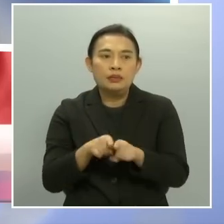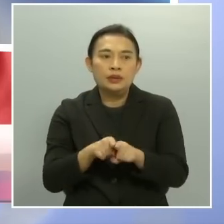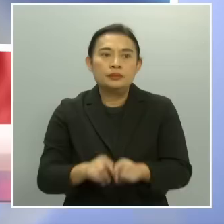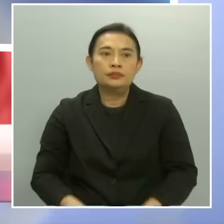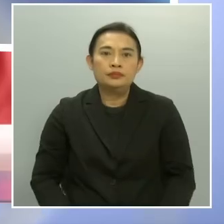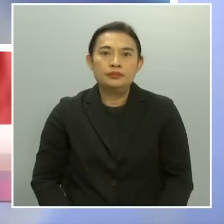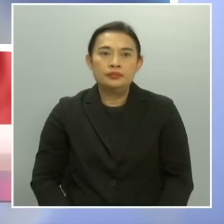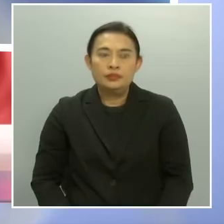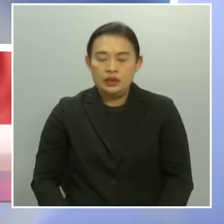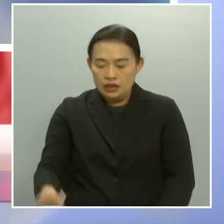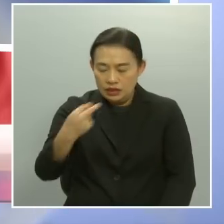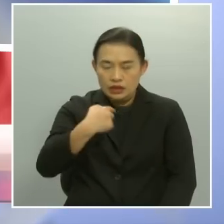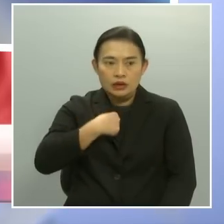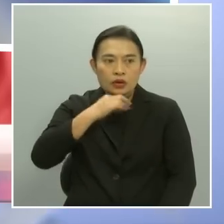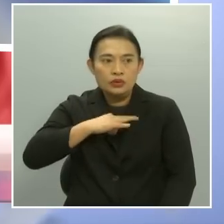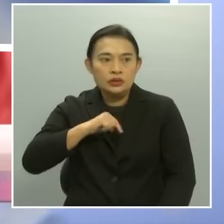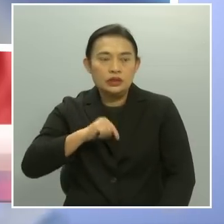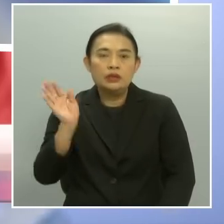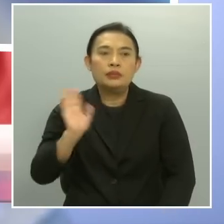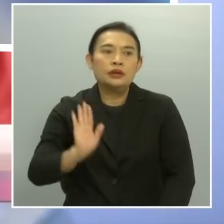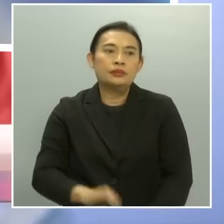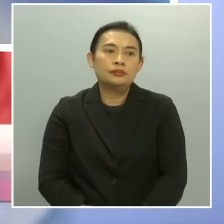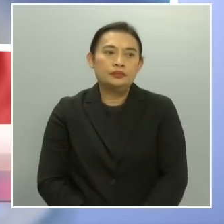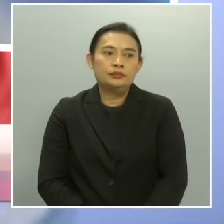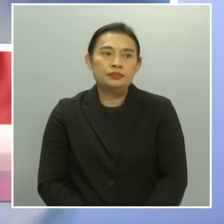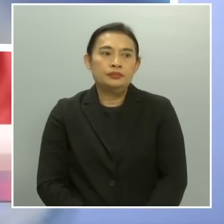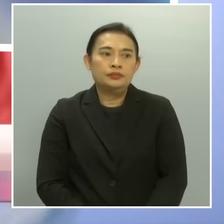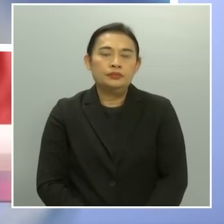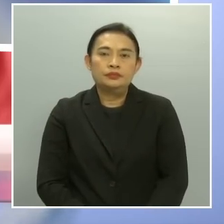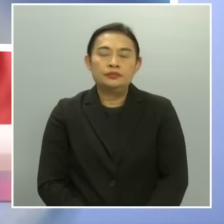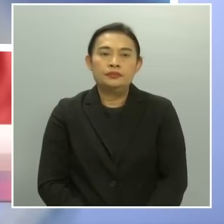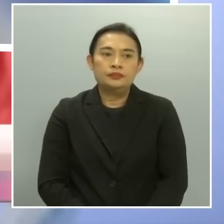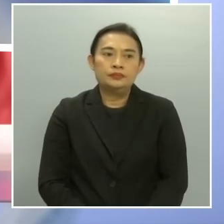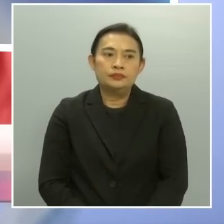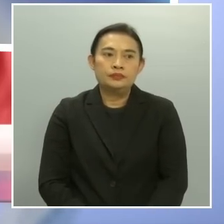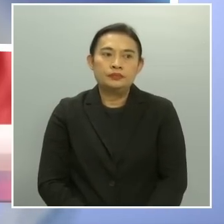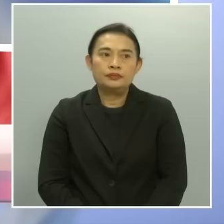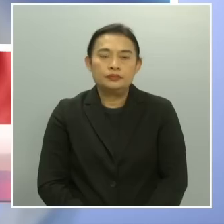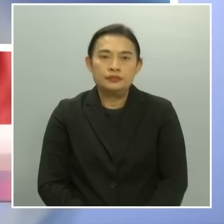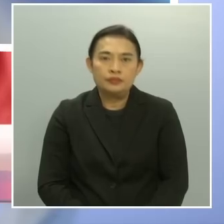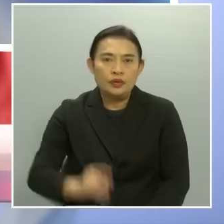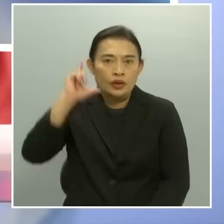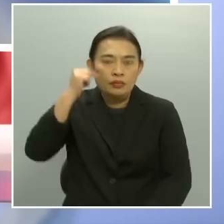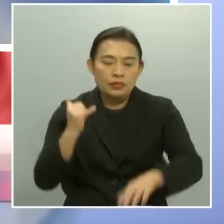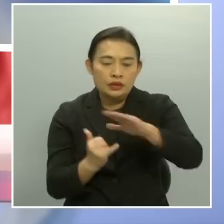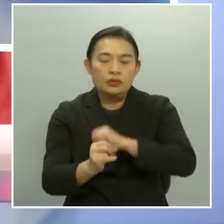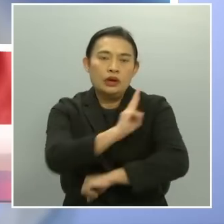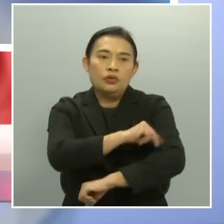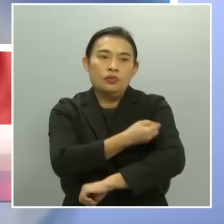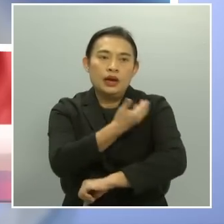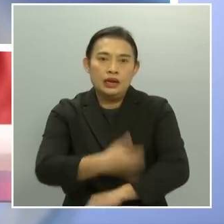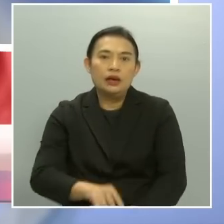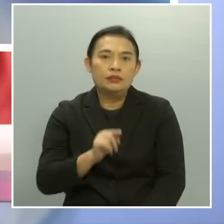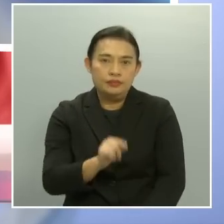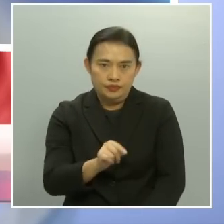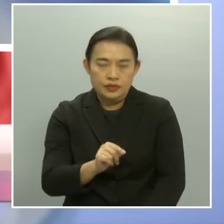เราในสภาพที่เราเป็นแบบนั้นแต่พอถึงระยะหนึ่งซึ่งแม่จำเป็นต้องแอดมิดแล้วอะไรอย่างเงี้ยมันก็เลยจำ